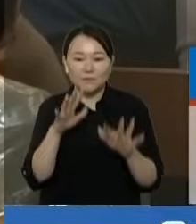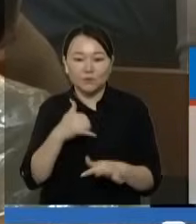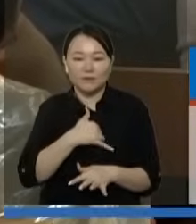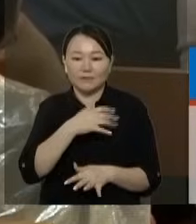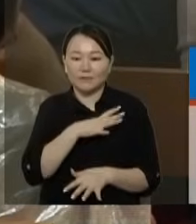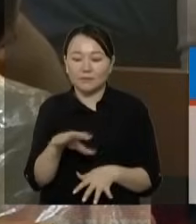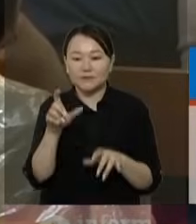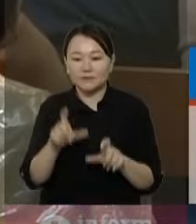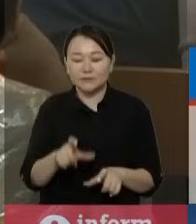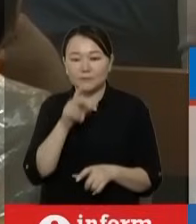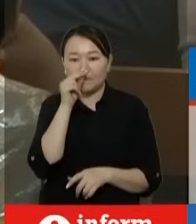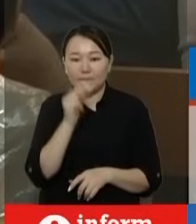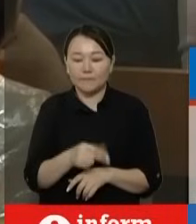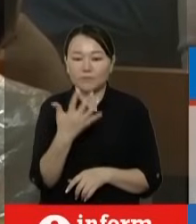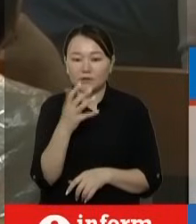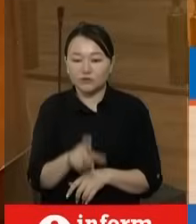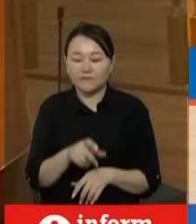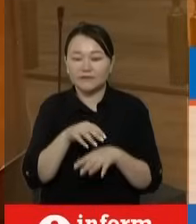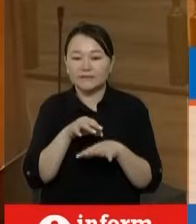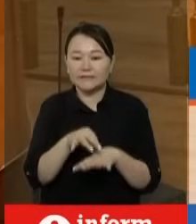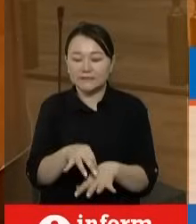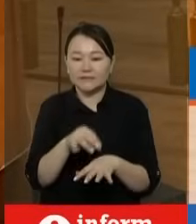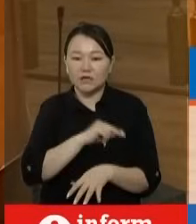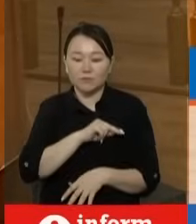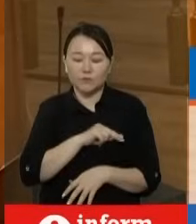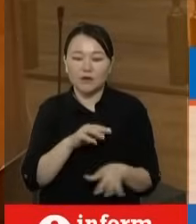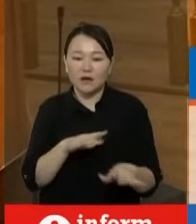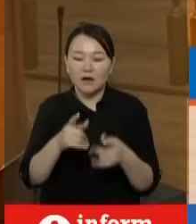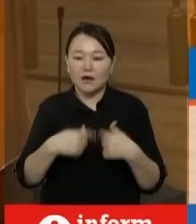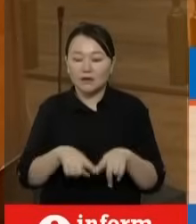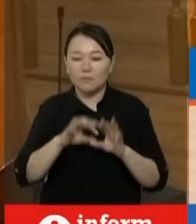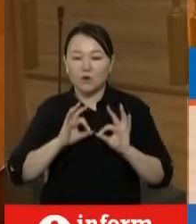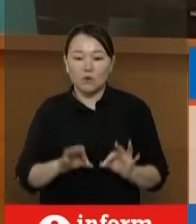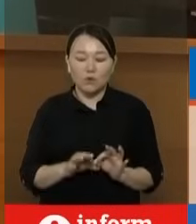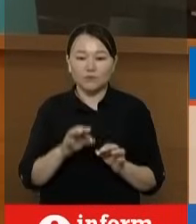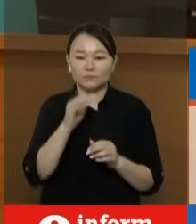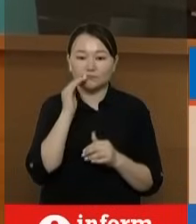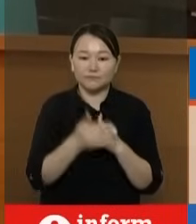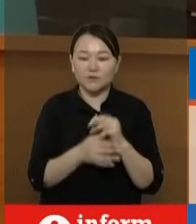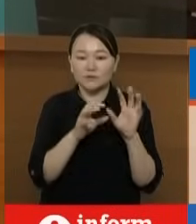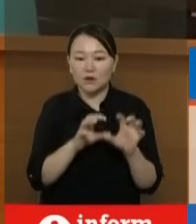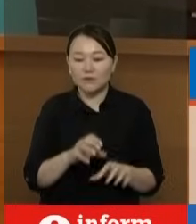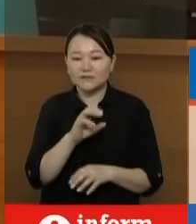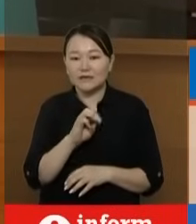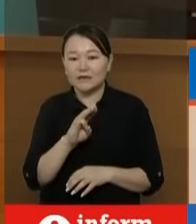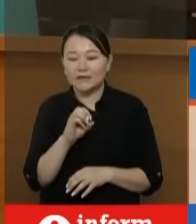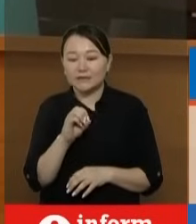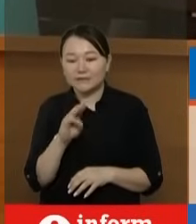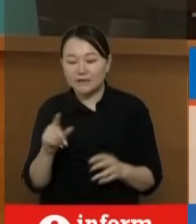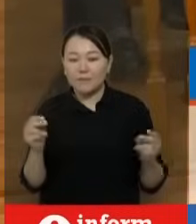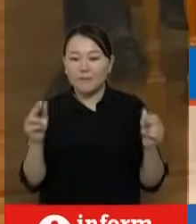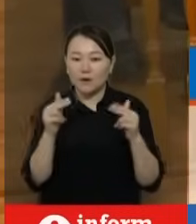скамье подсудимых 5 человек. Деятельность организации, по словам прокурора, была замаскирована под законный сетевой маркетинг и